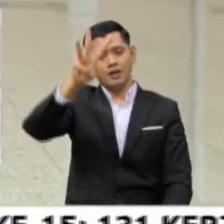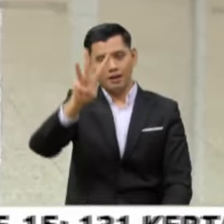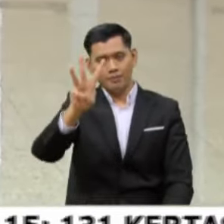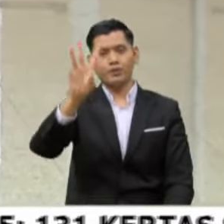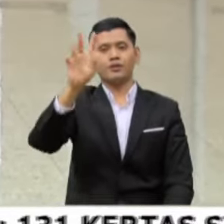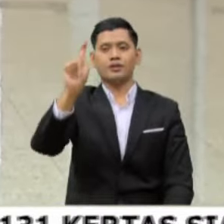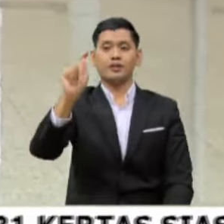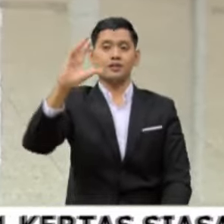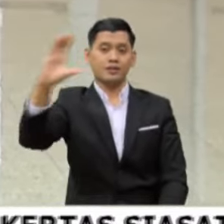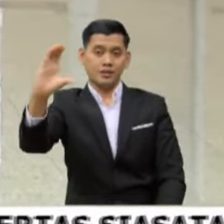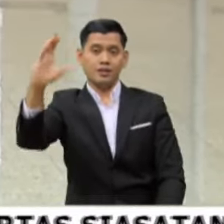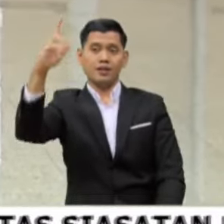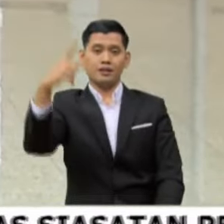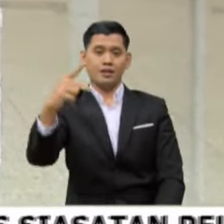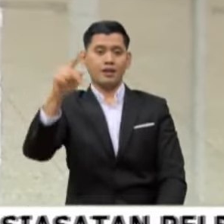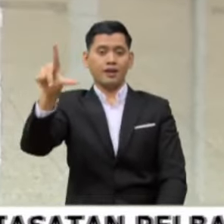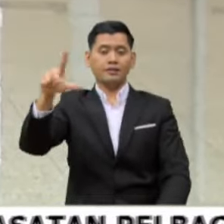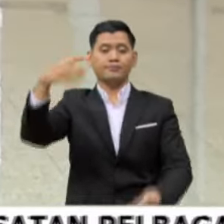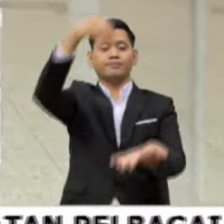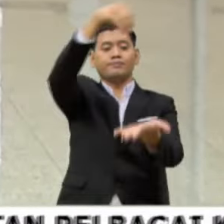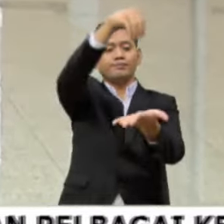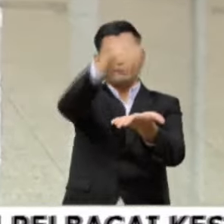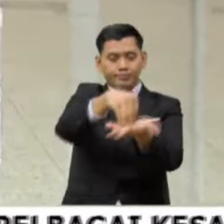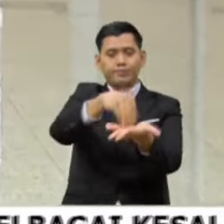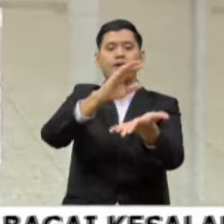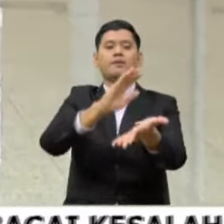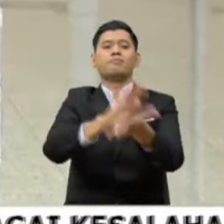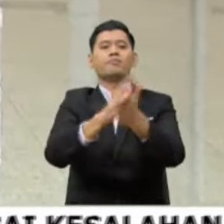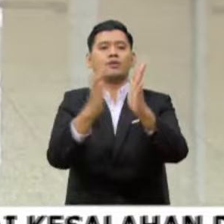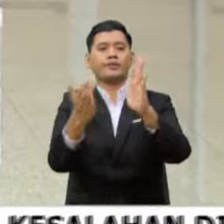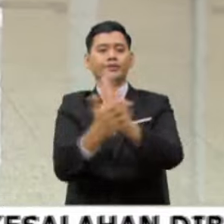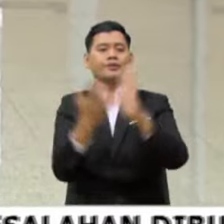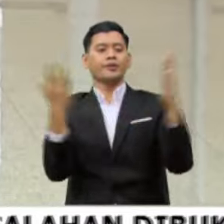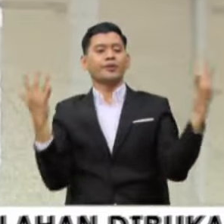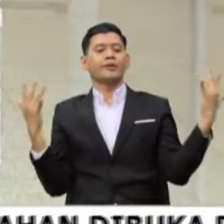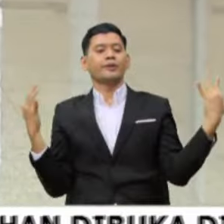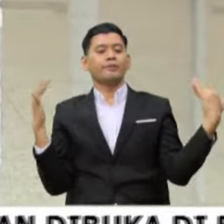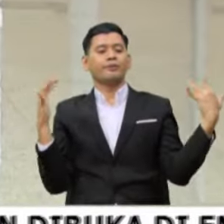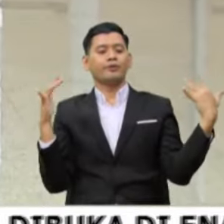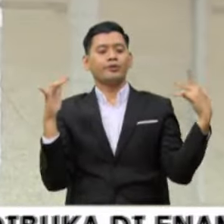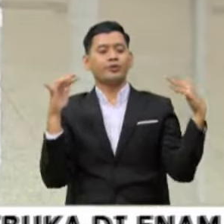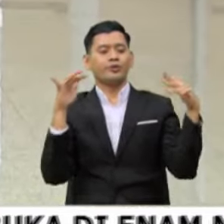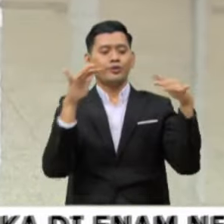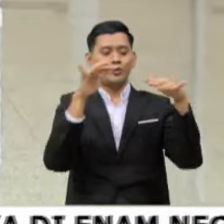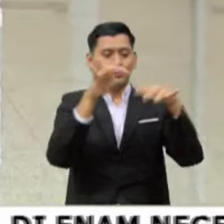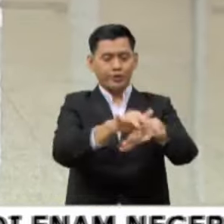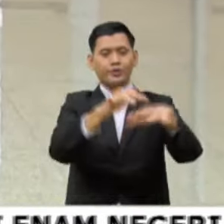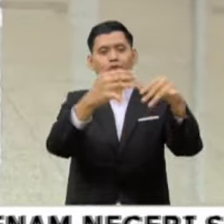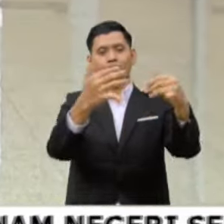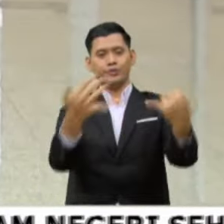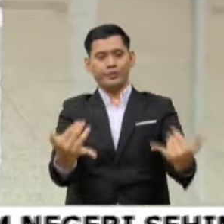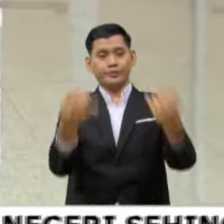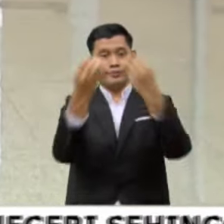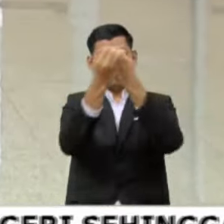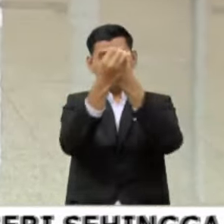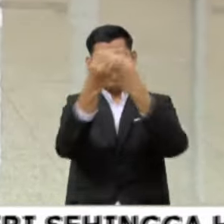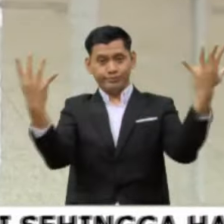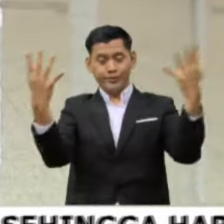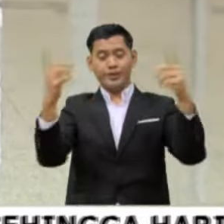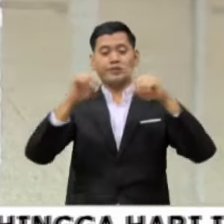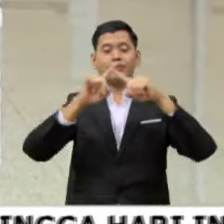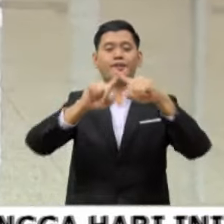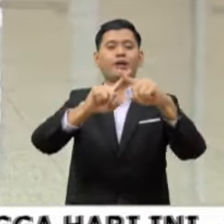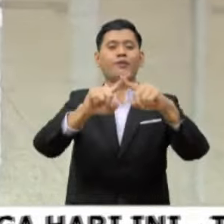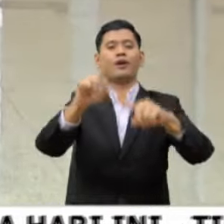WTC Kuala Lumpur, antara lokasi yang menjadi tumpuan ketika ini. Dan untuk makluman juga, Dewan Tun Hussein